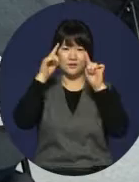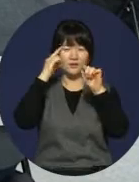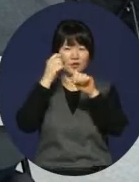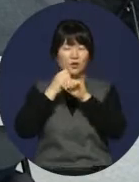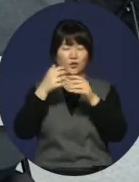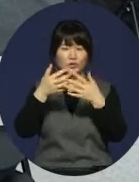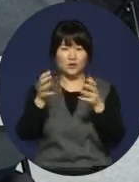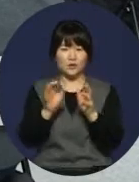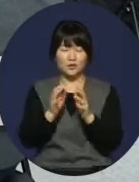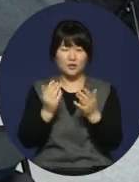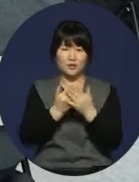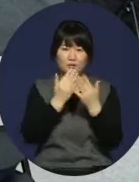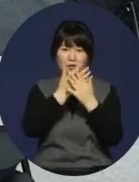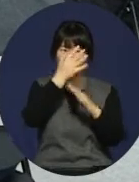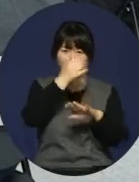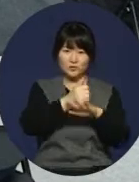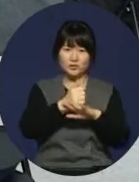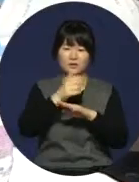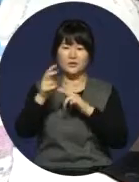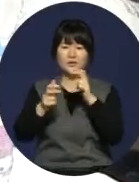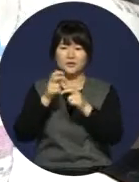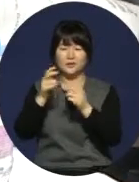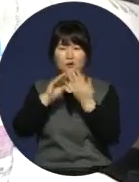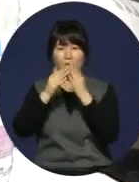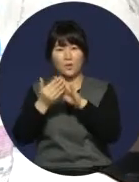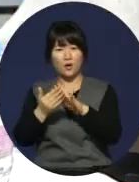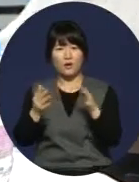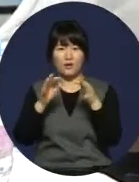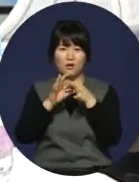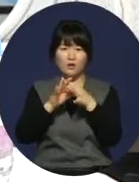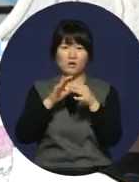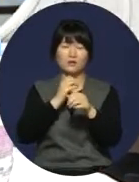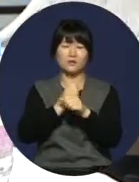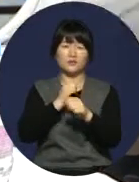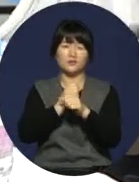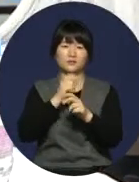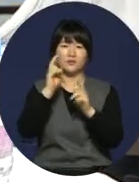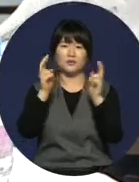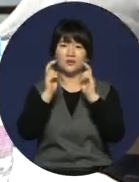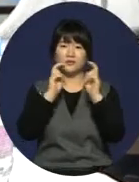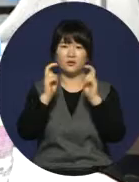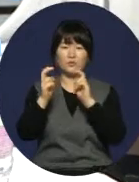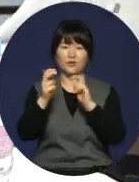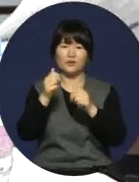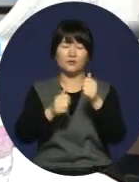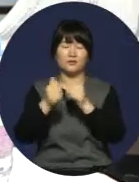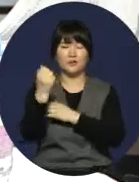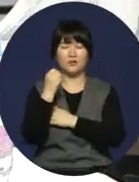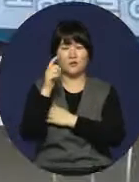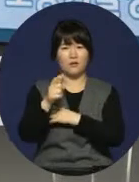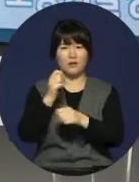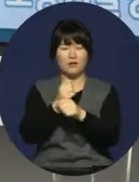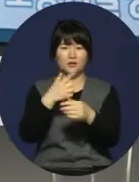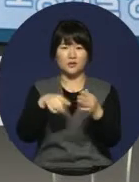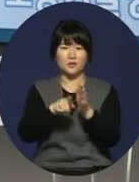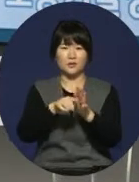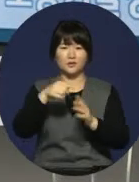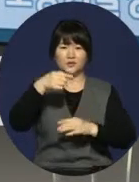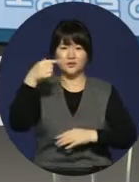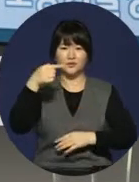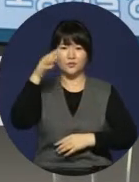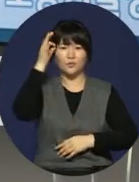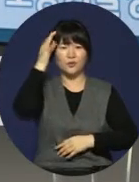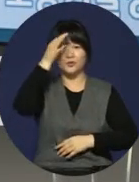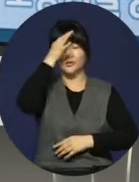대학과 연구기관의 개발 성과를 사업화까지 연결시킴으로써 기업의 기술 경쟁력 강화를 위한 제1회 크리에이티브